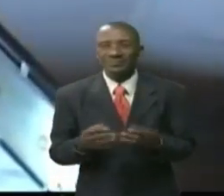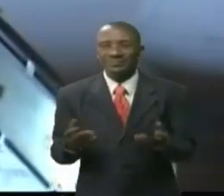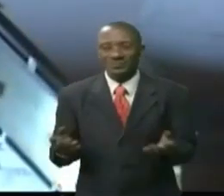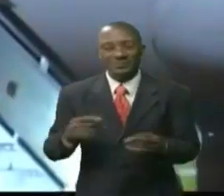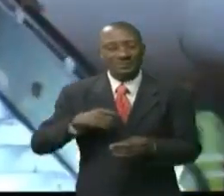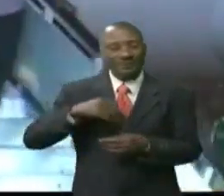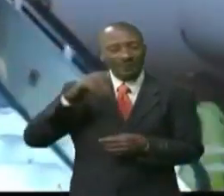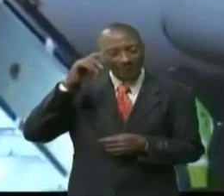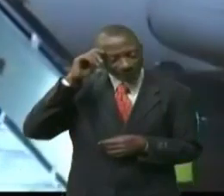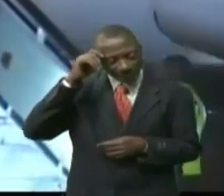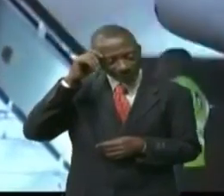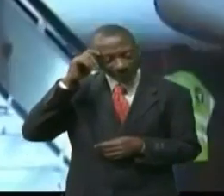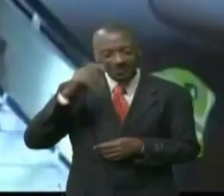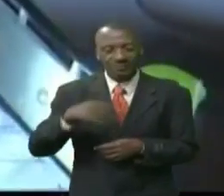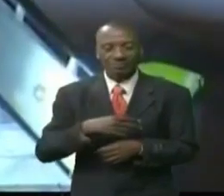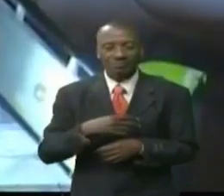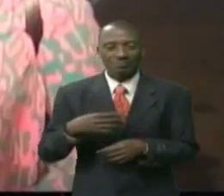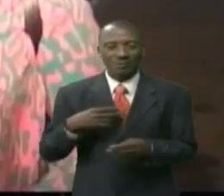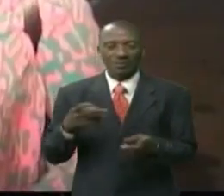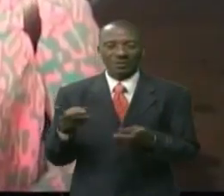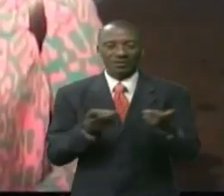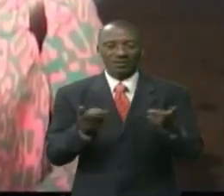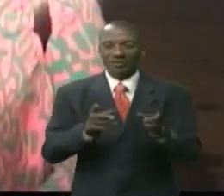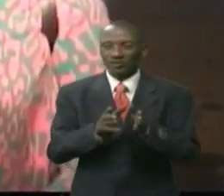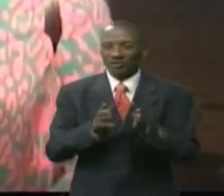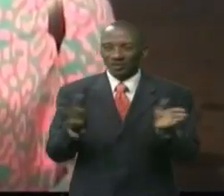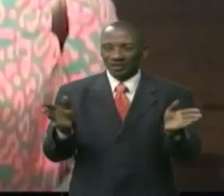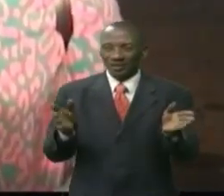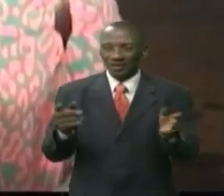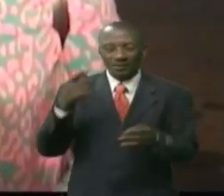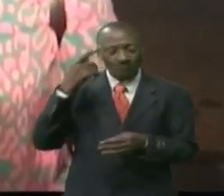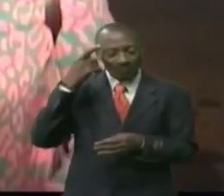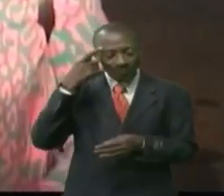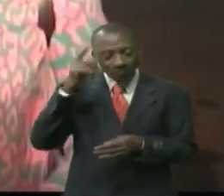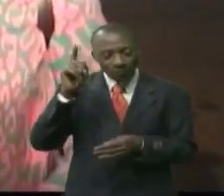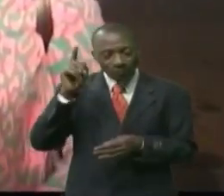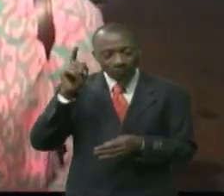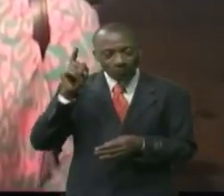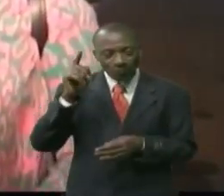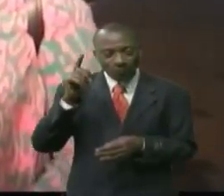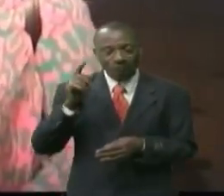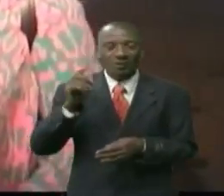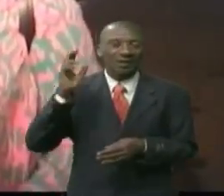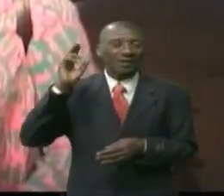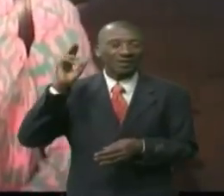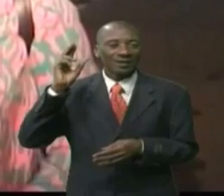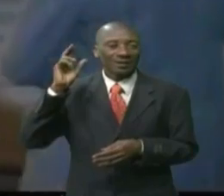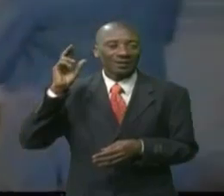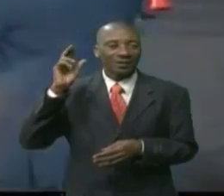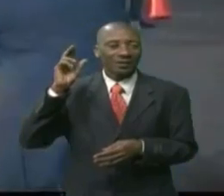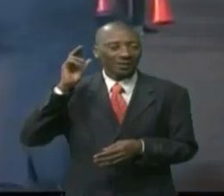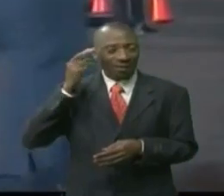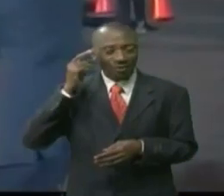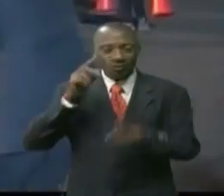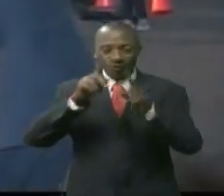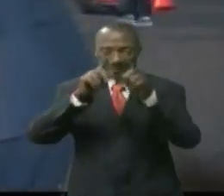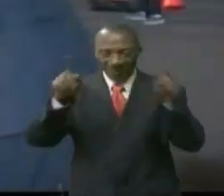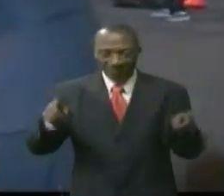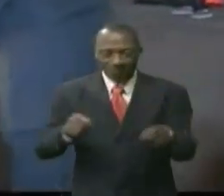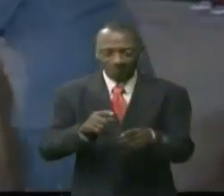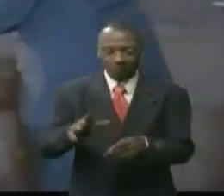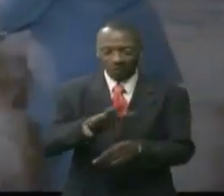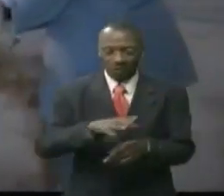provinciale que je visite en tant que directeur général de la Radio Télévision nationale congolaise l'objectif